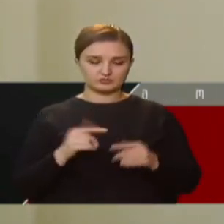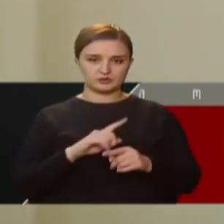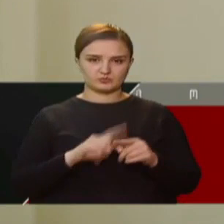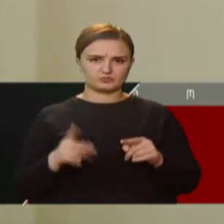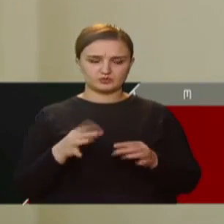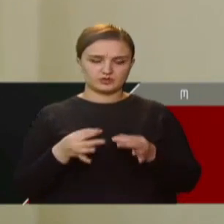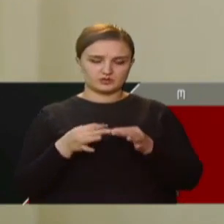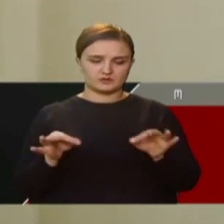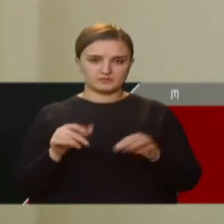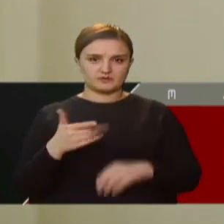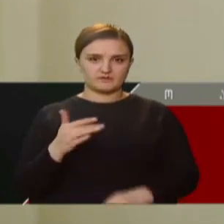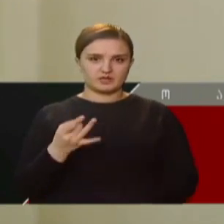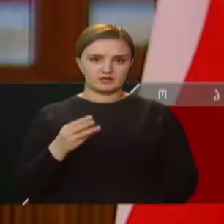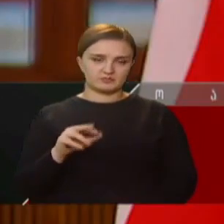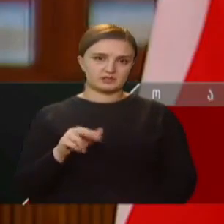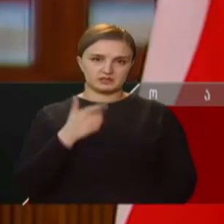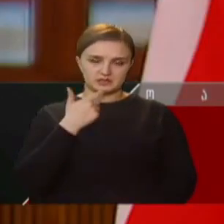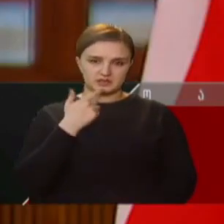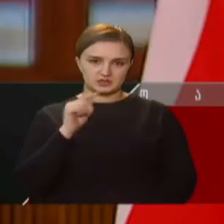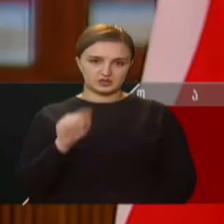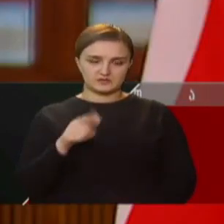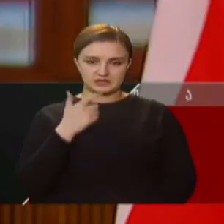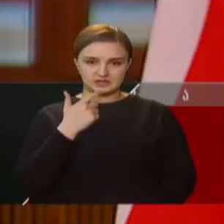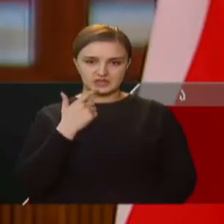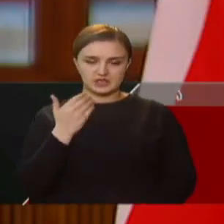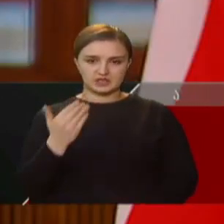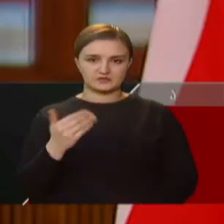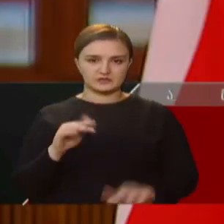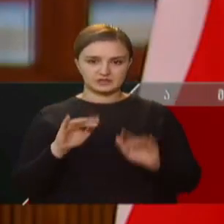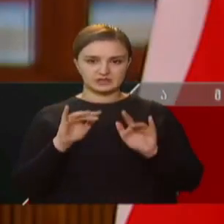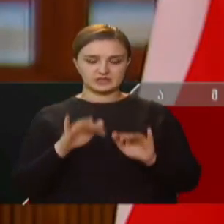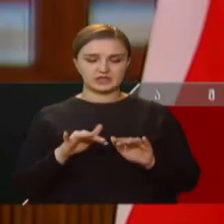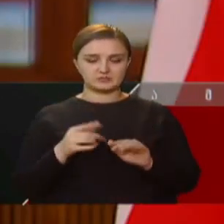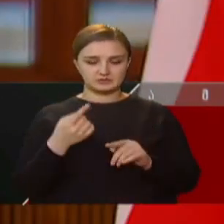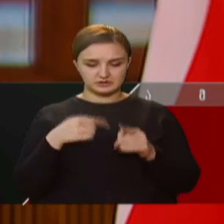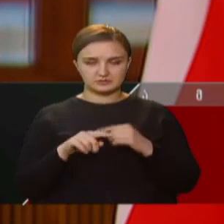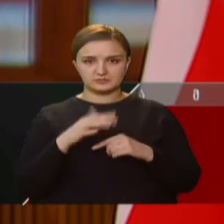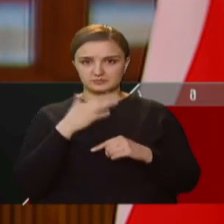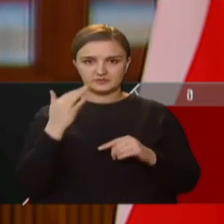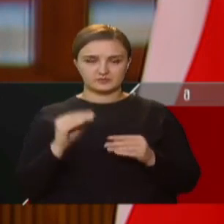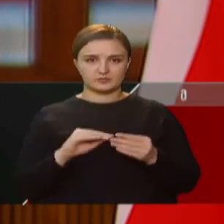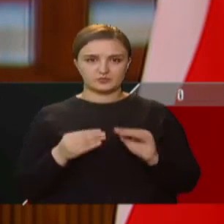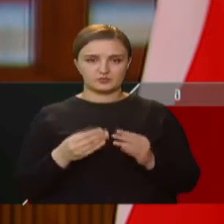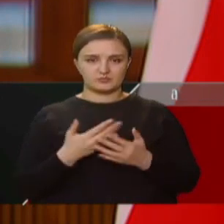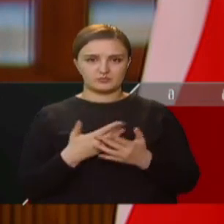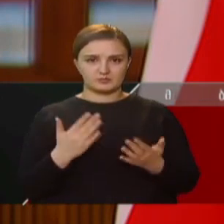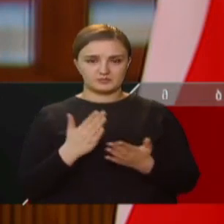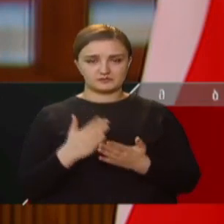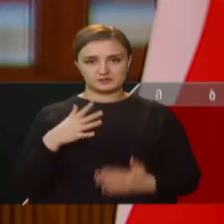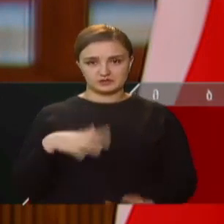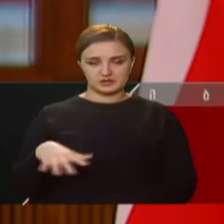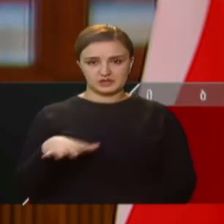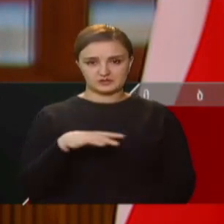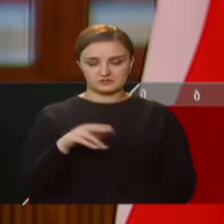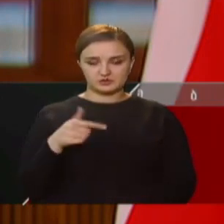უნდა გაანთავისუფლოს ნიკო ვარამია და მიხეილ სააკაშვილი. Სააკაშვილის საქმის მიღმაც ძალიან ბევრი პრობლემა აქვს. Ქვეყანას და